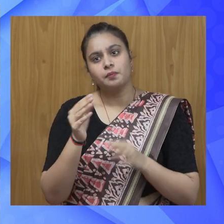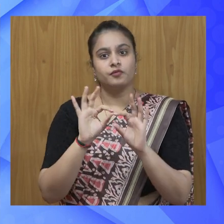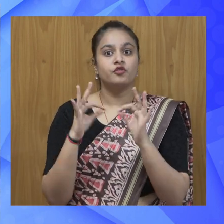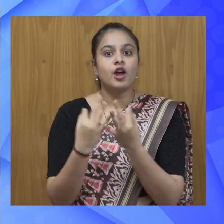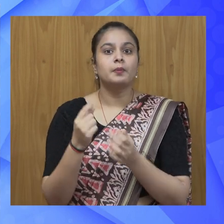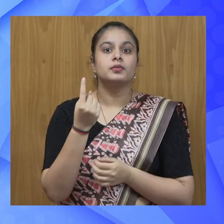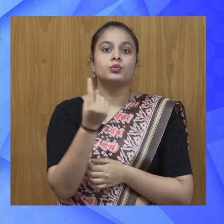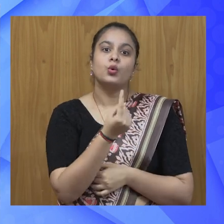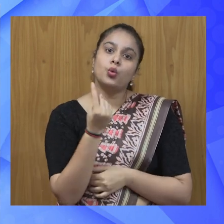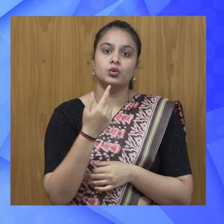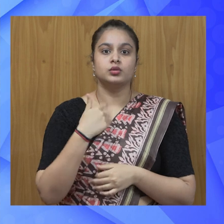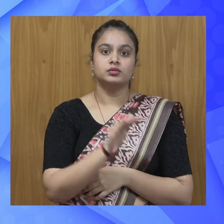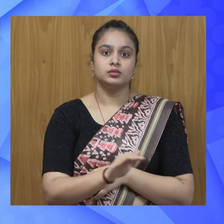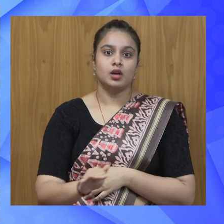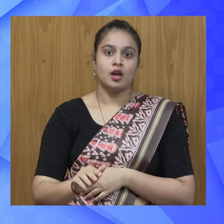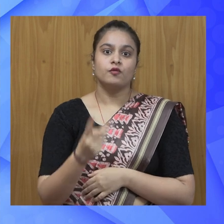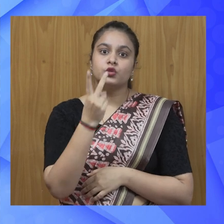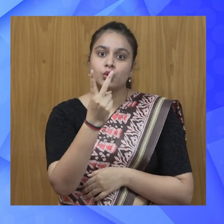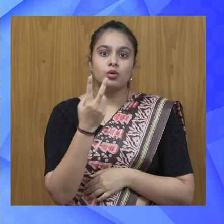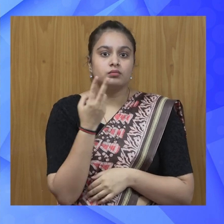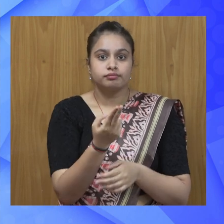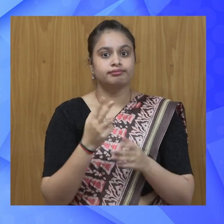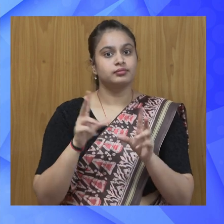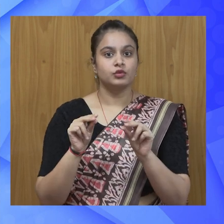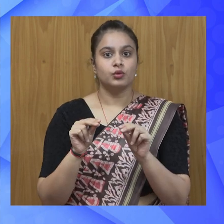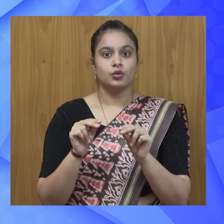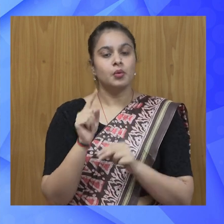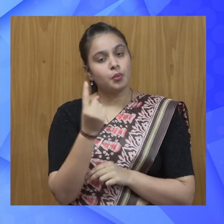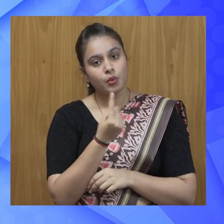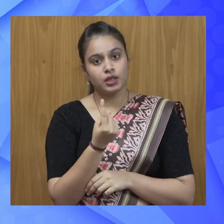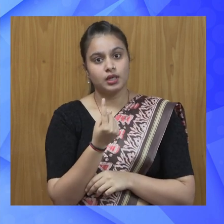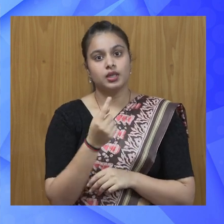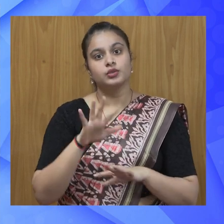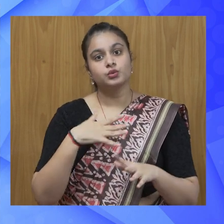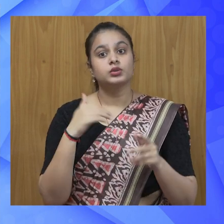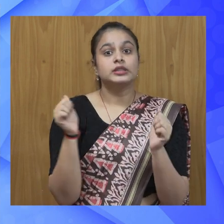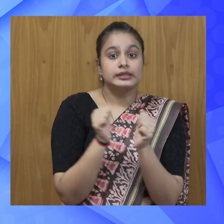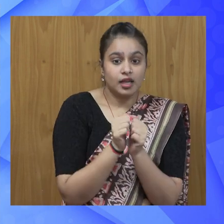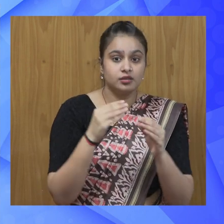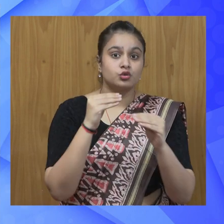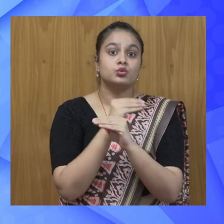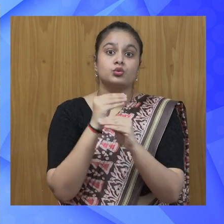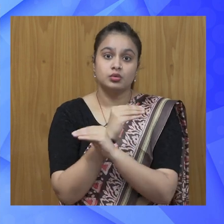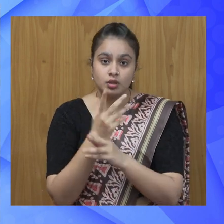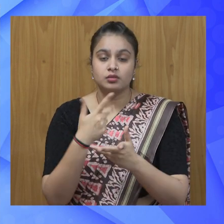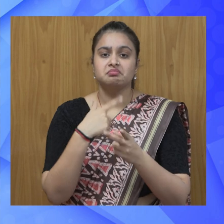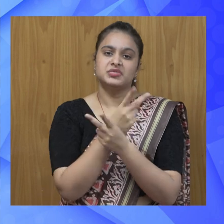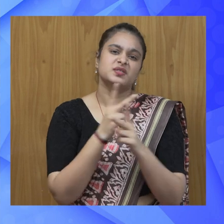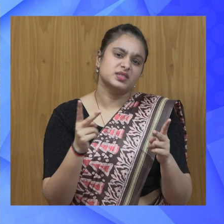बच्चा अकेला हो जाता है, दो बच्चे भी नहीं होते. और उसके साथ साथ सोशल मीडिया में हम एंगेज होने लगे